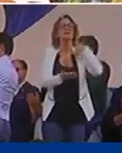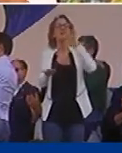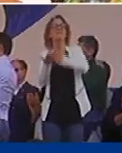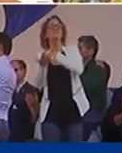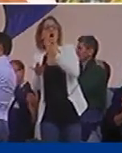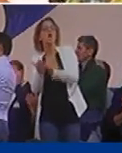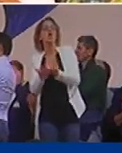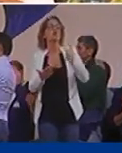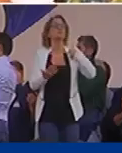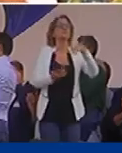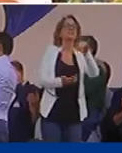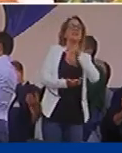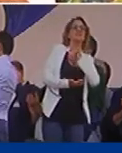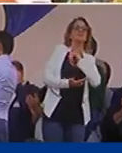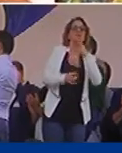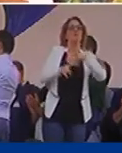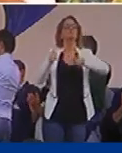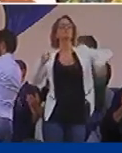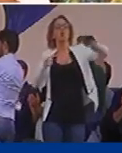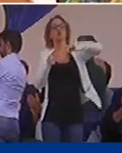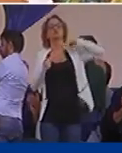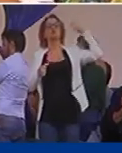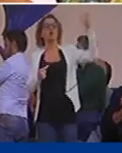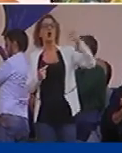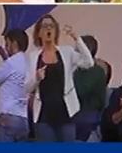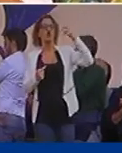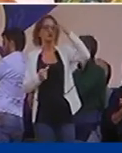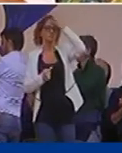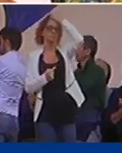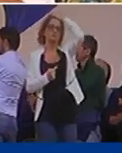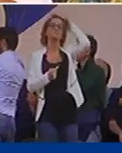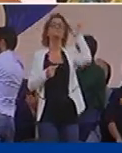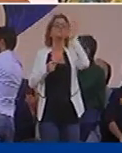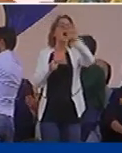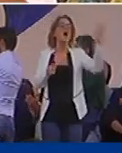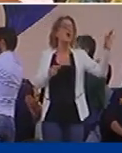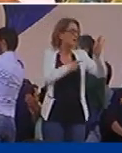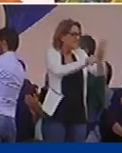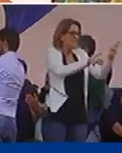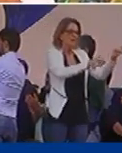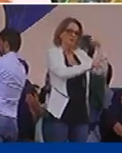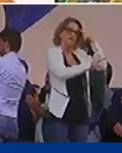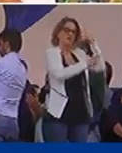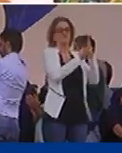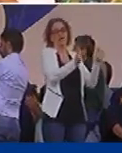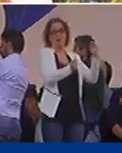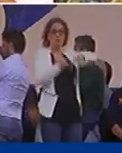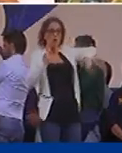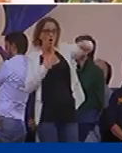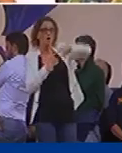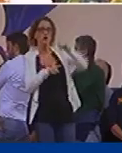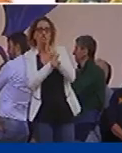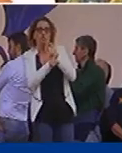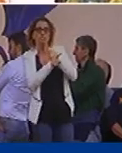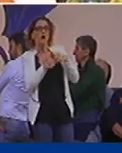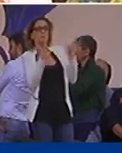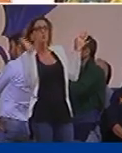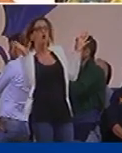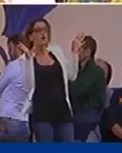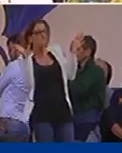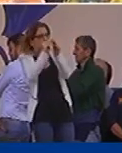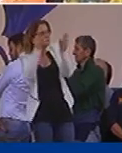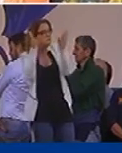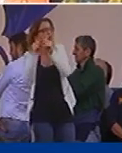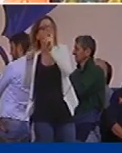nostra identità e dal nostro orgoglio. e qualcun altro che ha fuso il cervello. Non siamo noi a dover fondere i